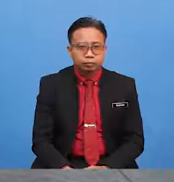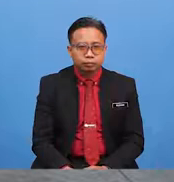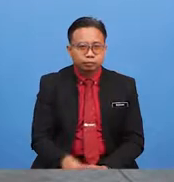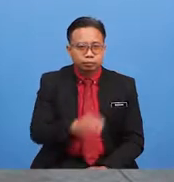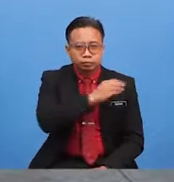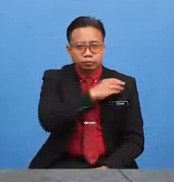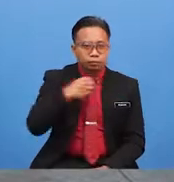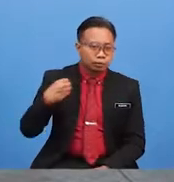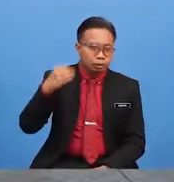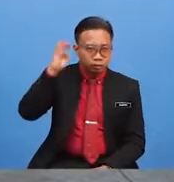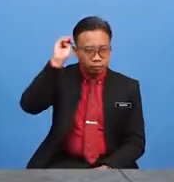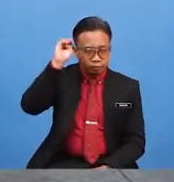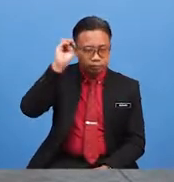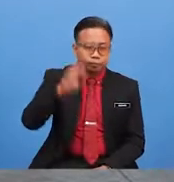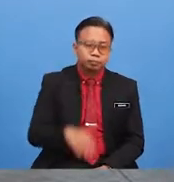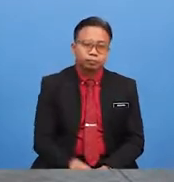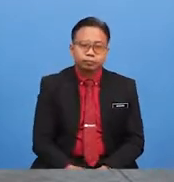dan Monsart.